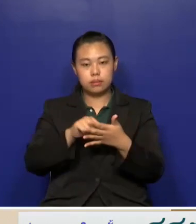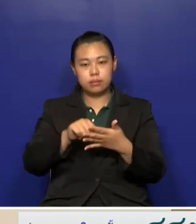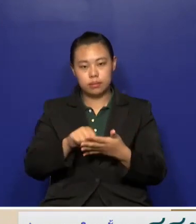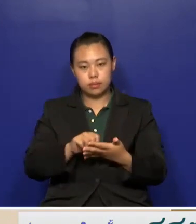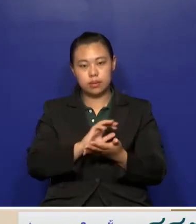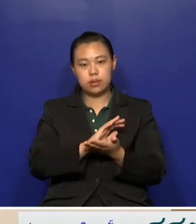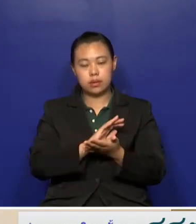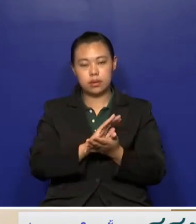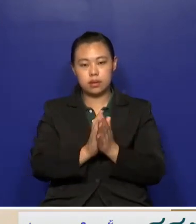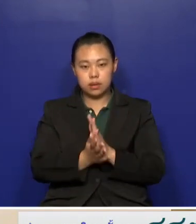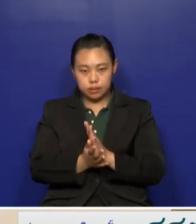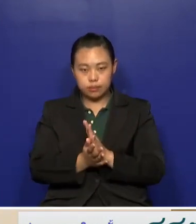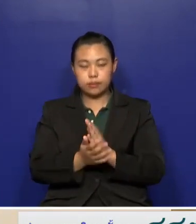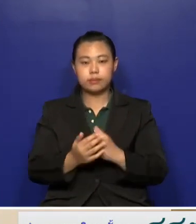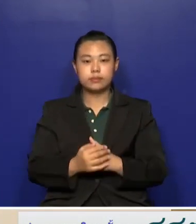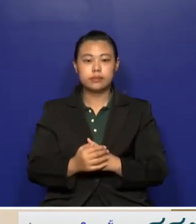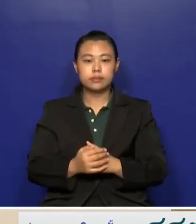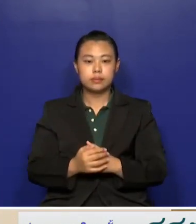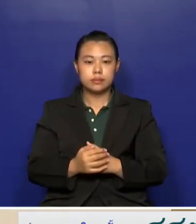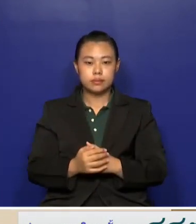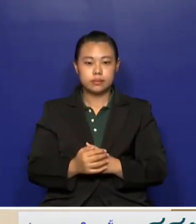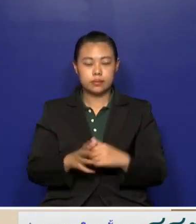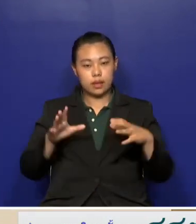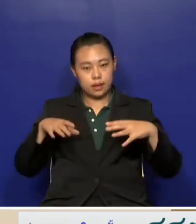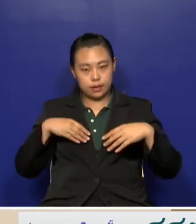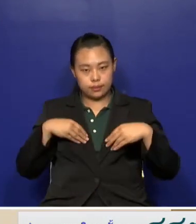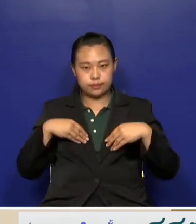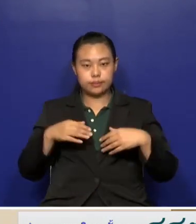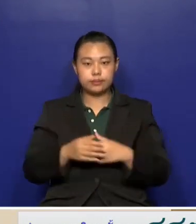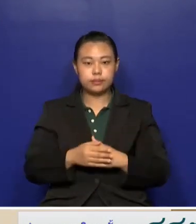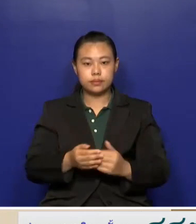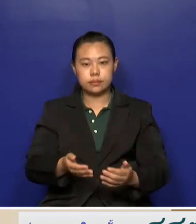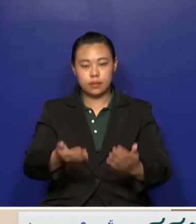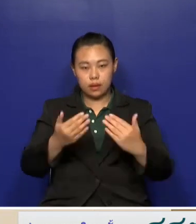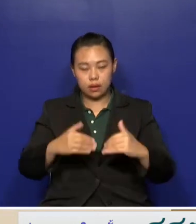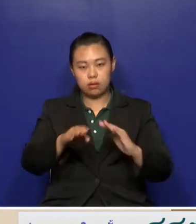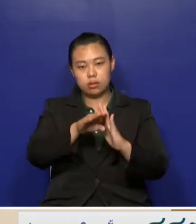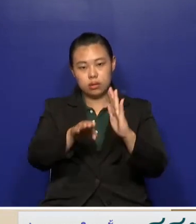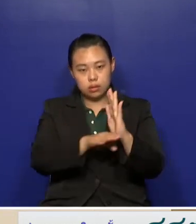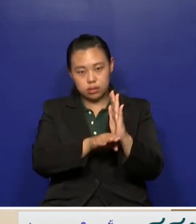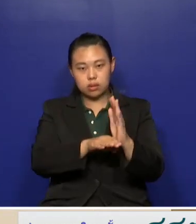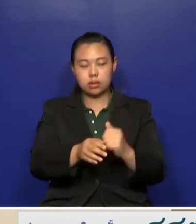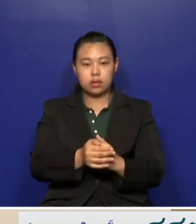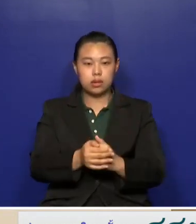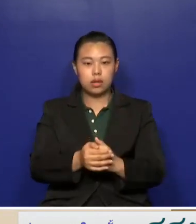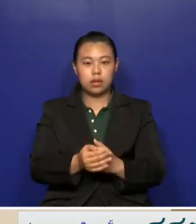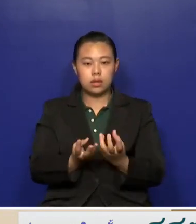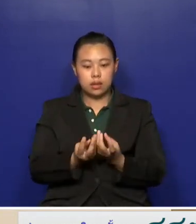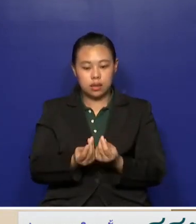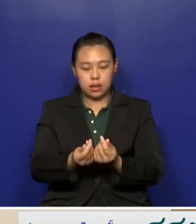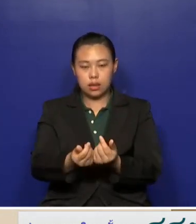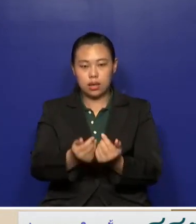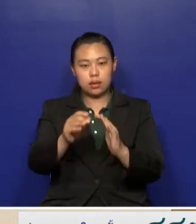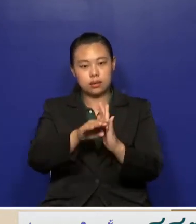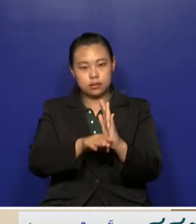างการขับเคลื่อนแผนดังกล่าวแล้วนะครับทีนี้ในส่วนของขั้นต่อไปเนี่ยนะครับก็คือในการขับเคลื่อนในรายละเอียดเนี่ยสำนักงานและ